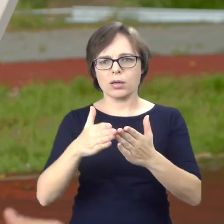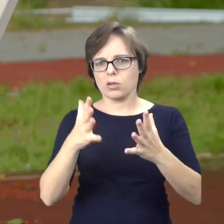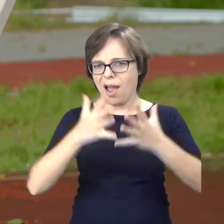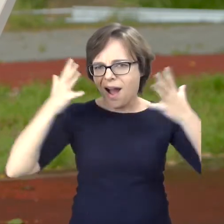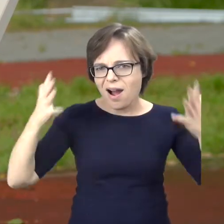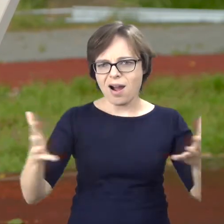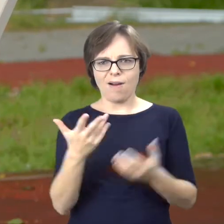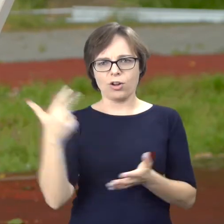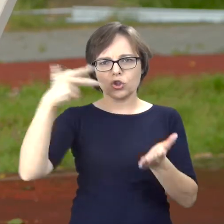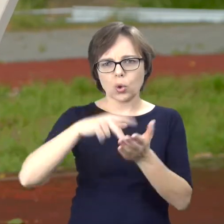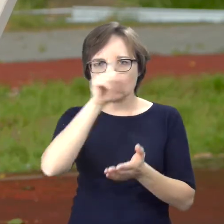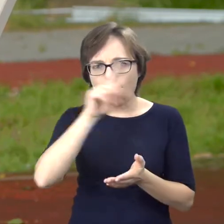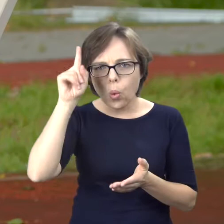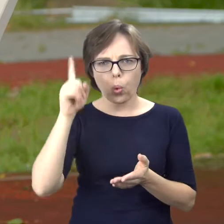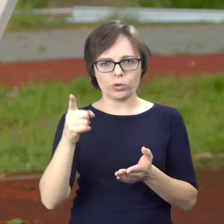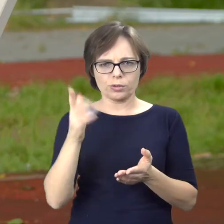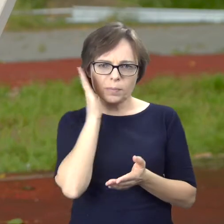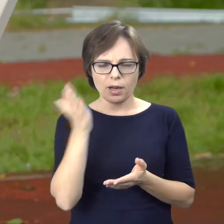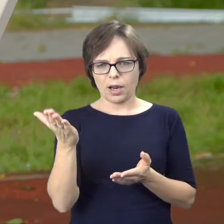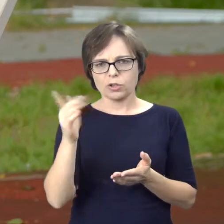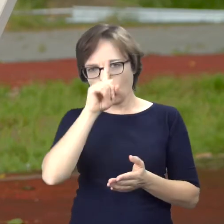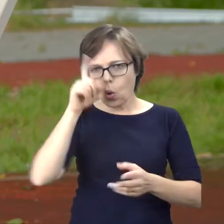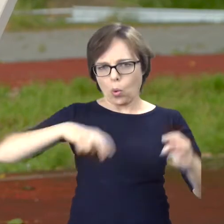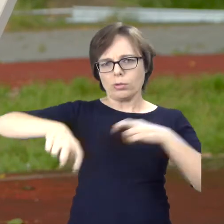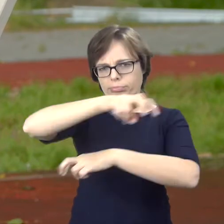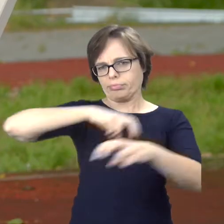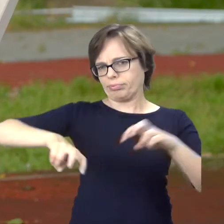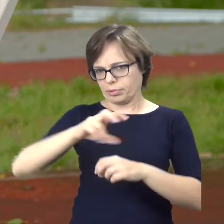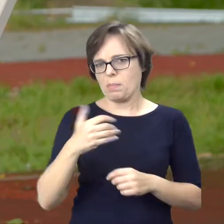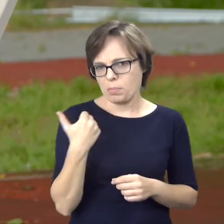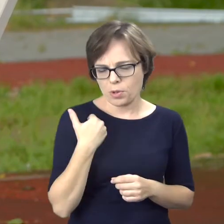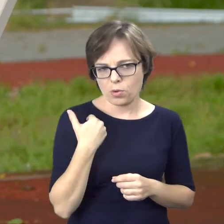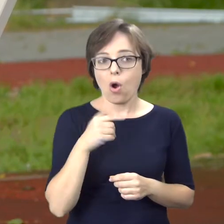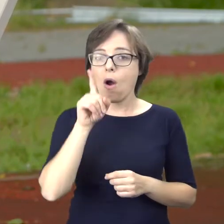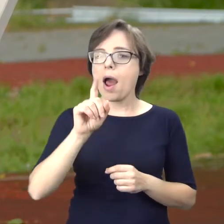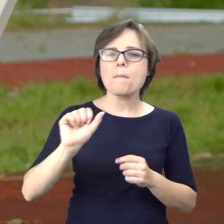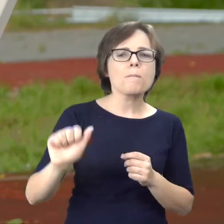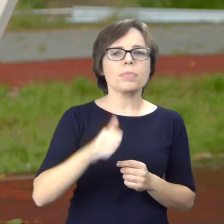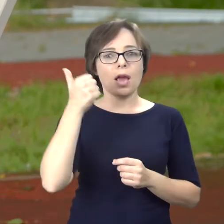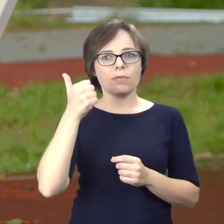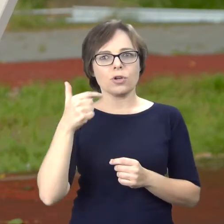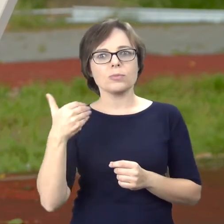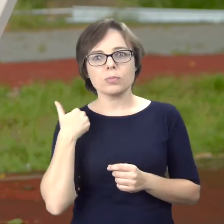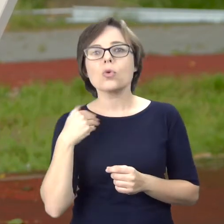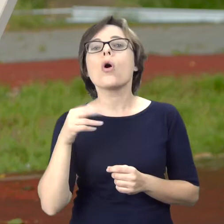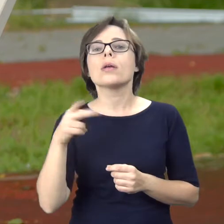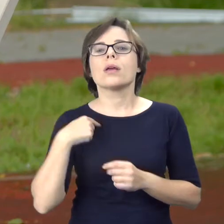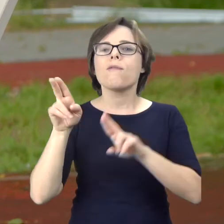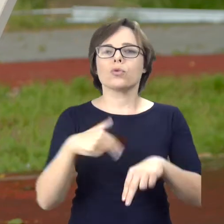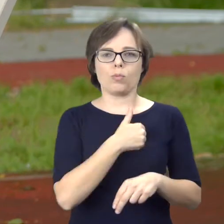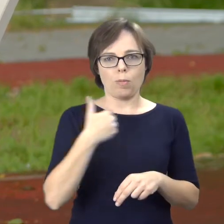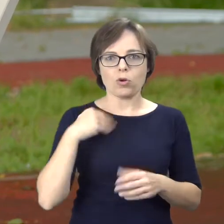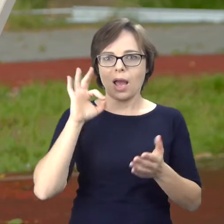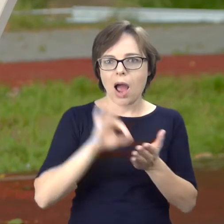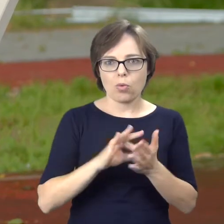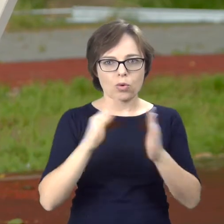osób, takich, wiesz, regularnych turystów, więc tam się mijaliśmy z ludźmi. Natomiast pierwszy raz taki hardcore zaczął się w momencie, jak ja wróciłem do Polski i była kwarantanna,